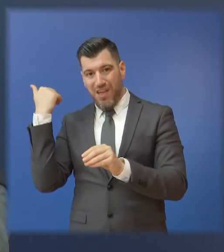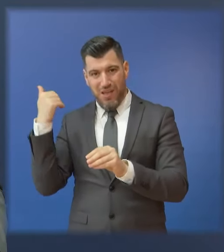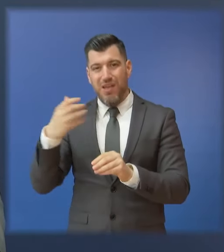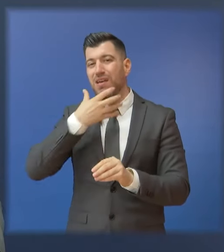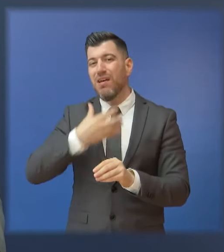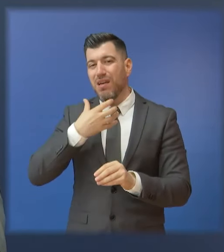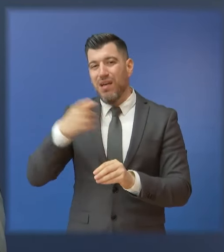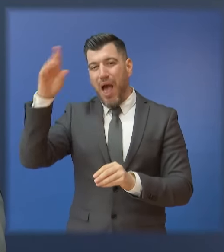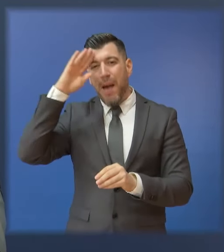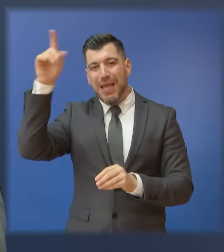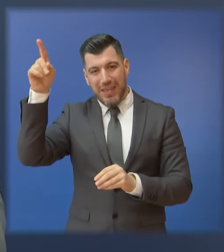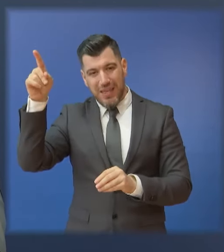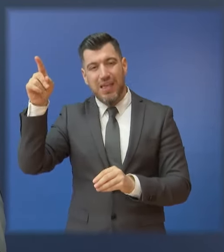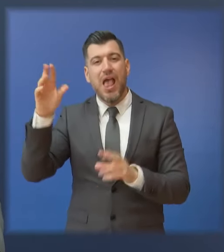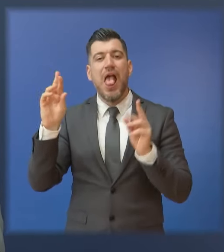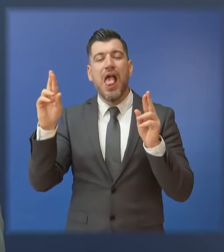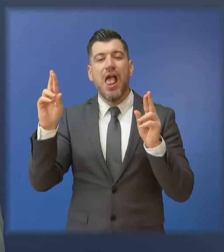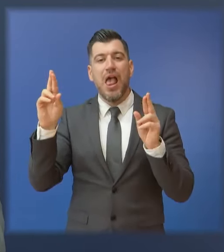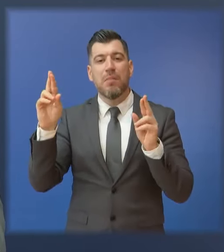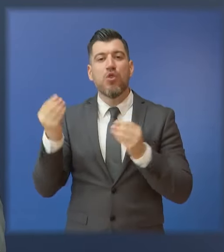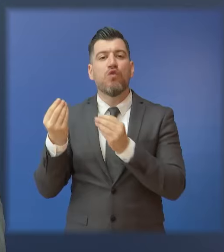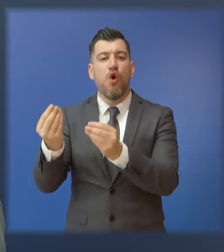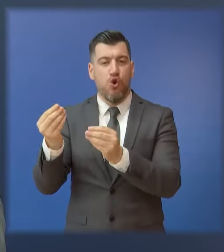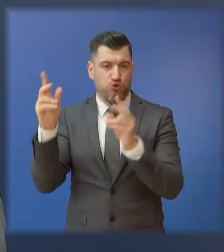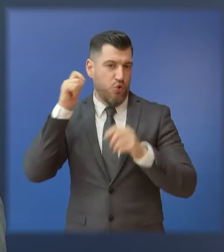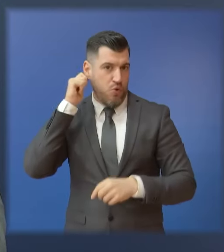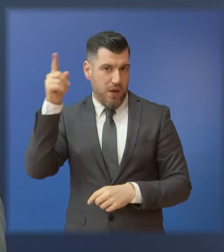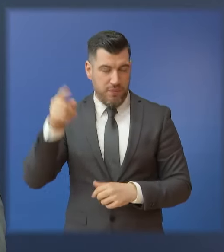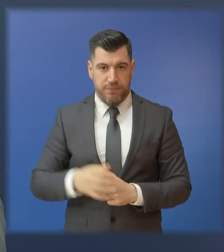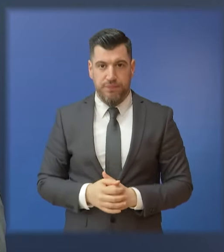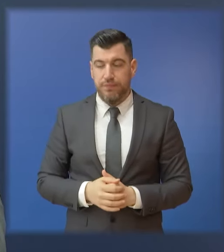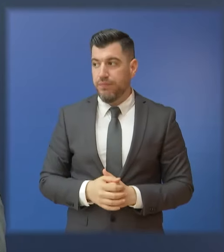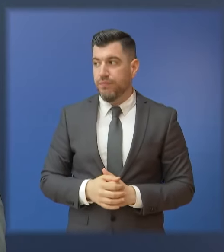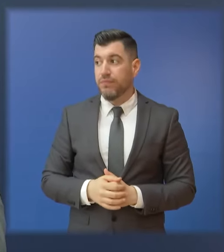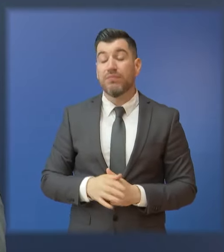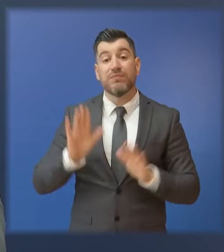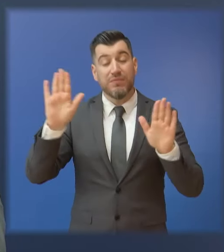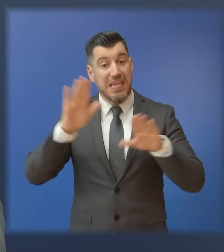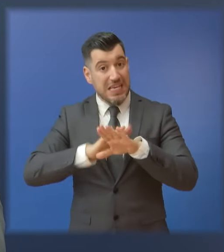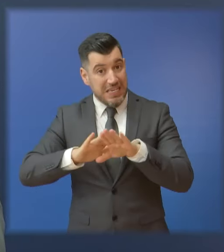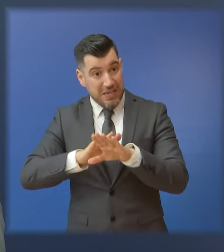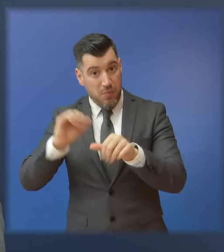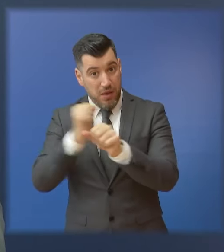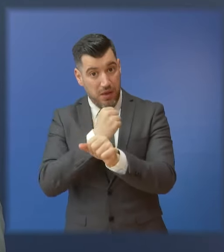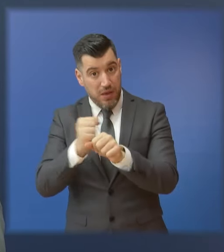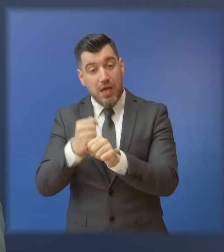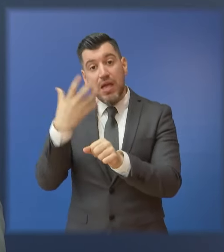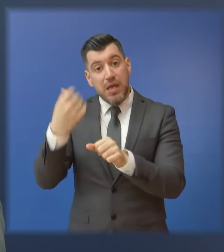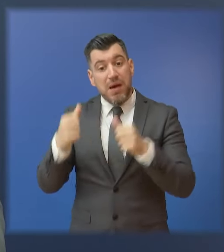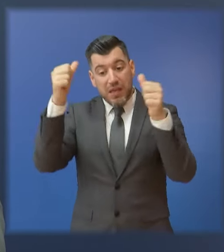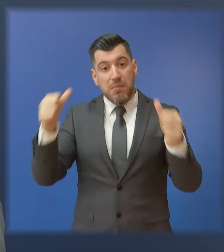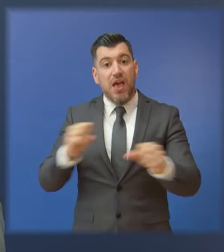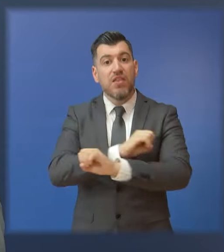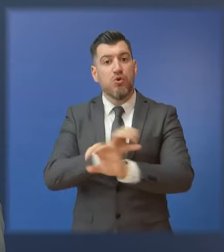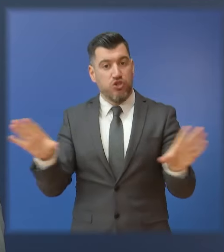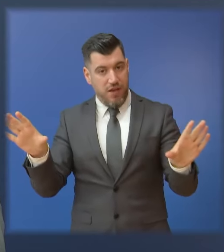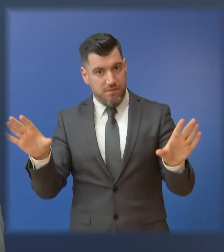τέτοια ενημέρωση ούτε κάποια τέτοια πληροφόρηση ελάτε συγγνώμη να επιμείνω επειδή υπάρχει και ένα σχετικό δημοσίευμα αν δεν κάνω λάθος του